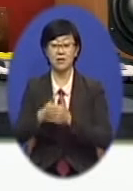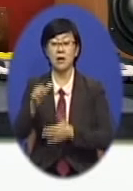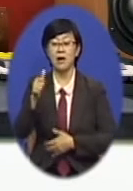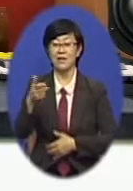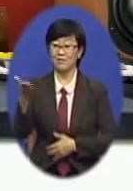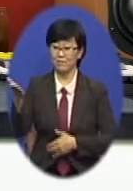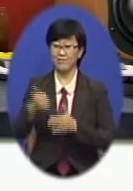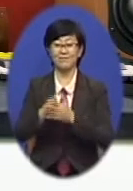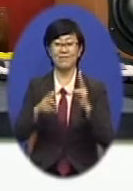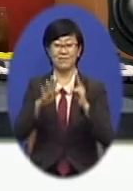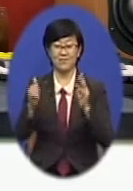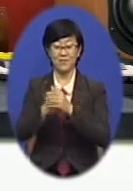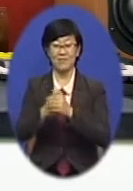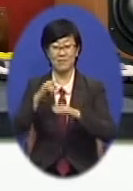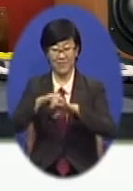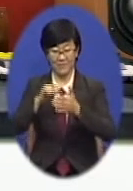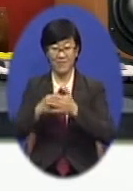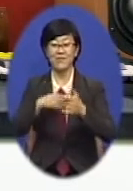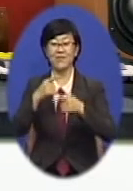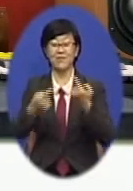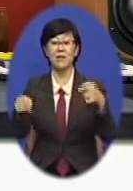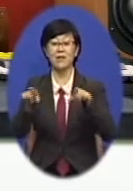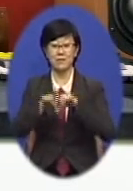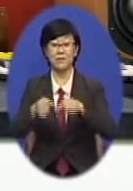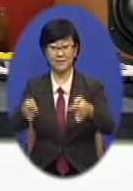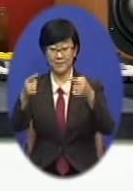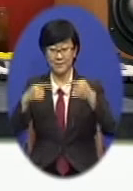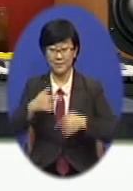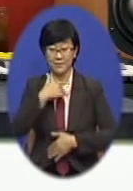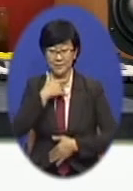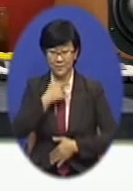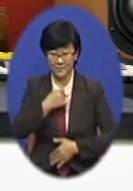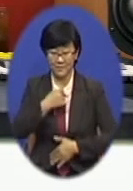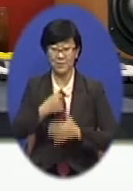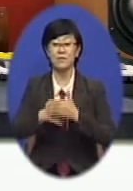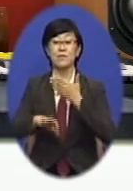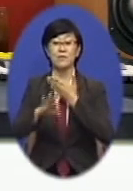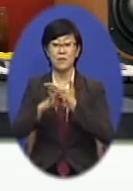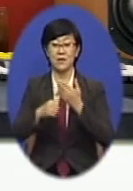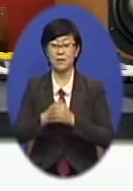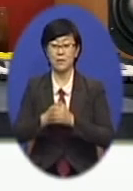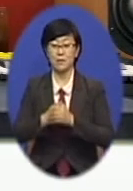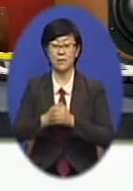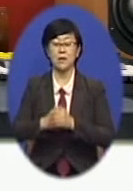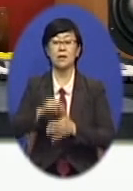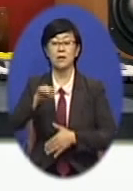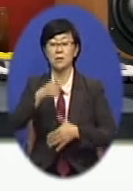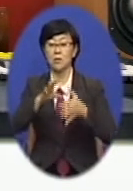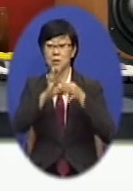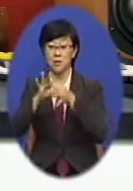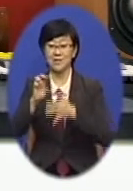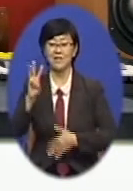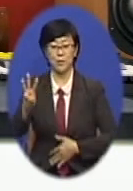허미영, 송봉수, 한현심 수아 선생님과 함께 만나시고 싶다 하시면은 3번을